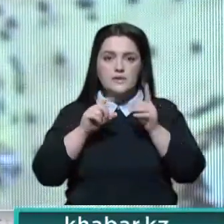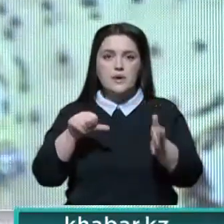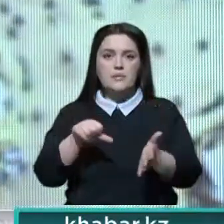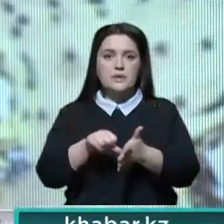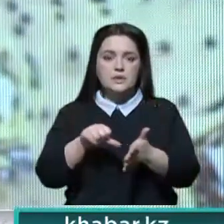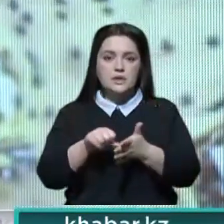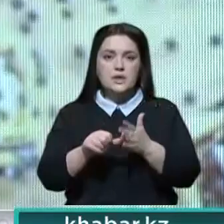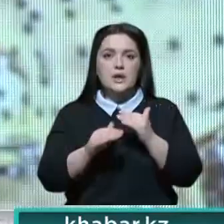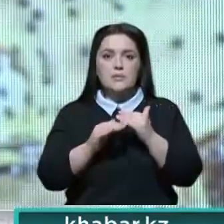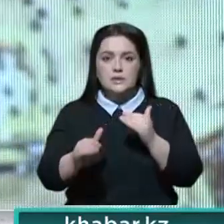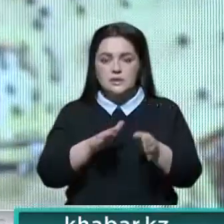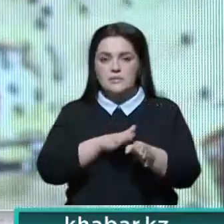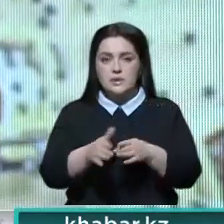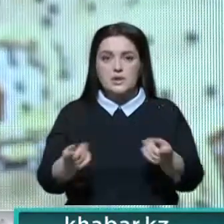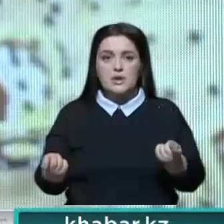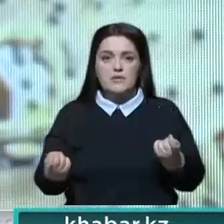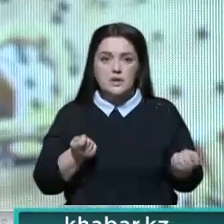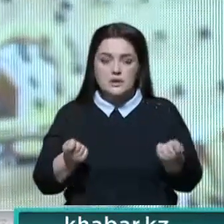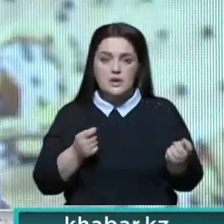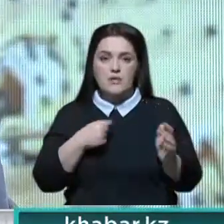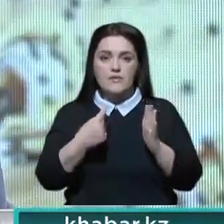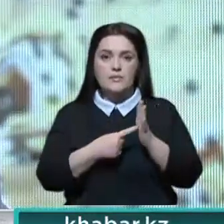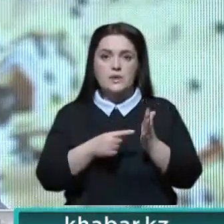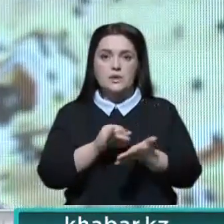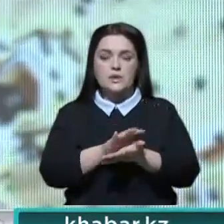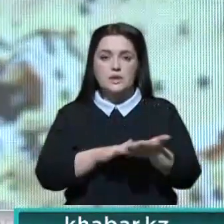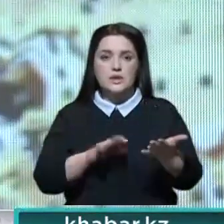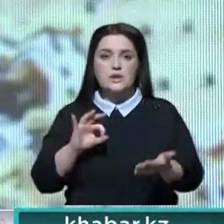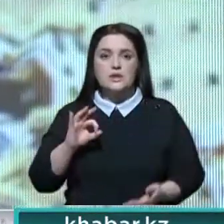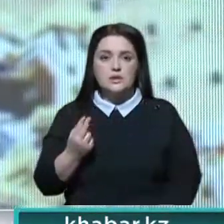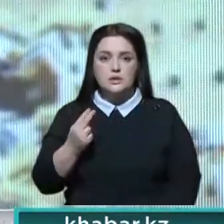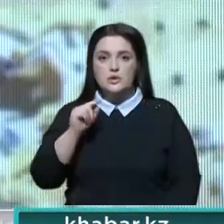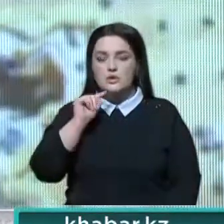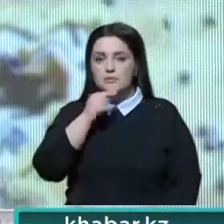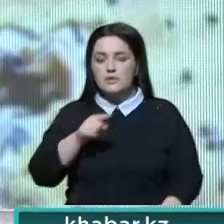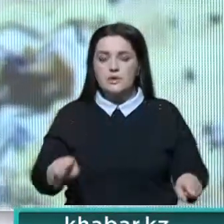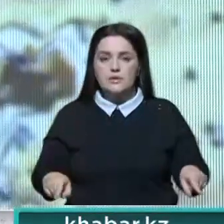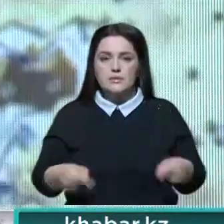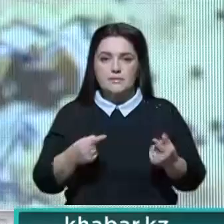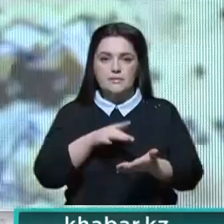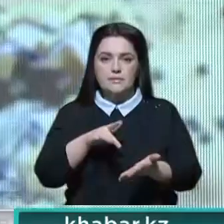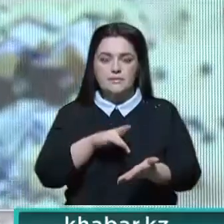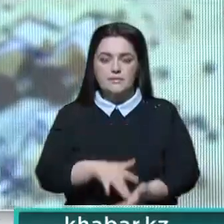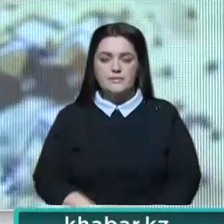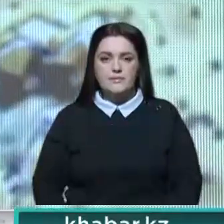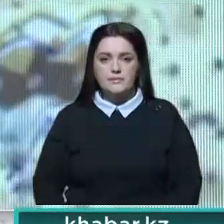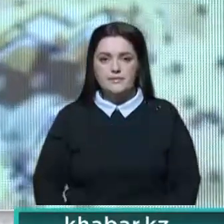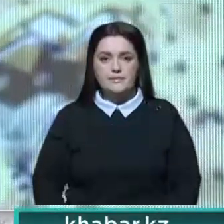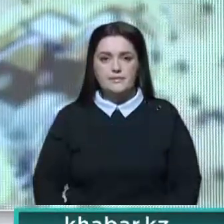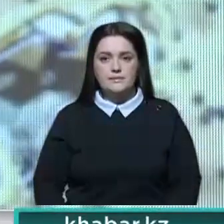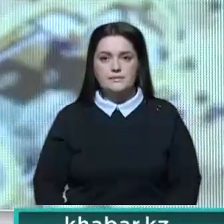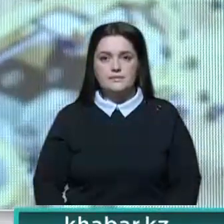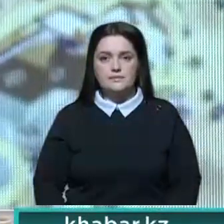на совещании с представителями местной исполнительной власти обсудил вопросы дальнейшего социально-экономического развития мегаполиса.